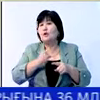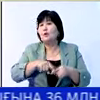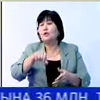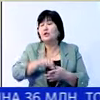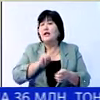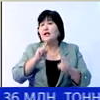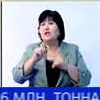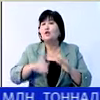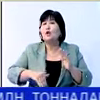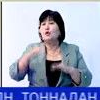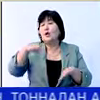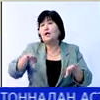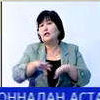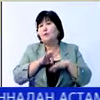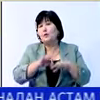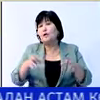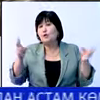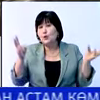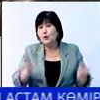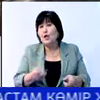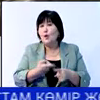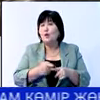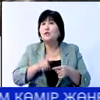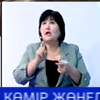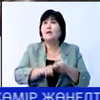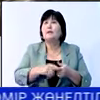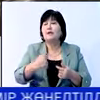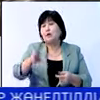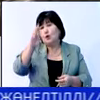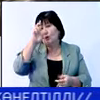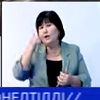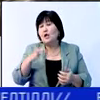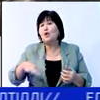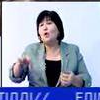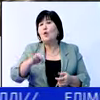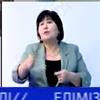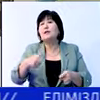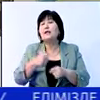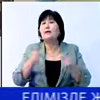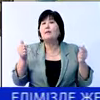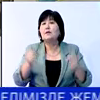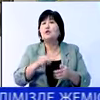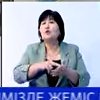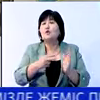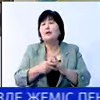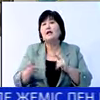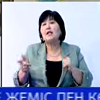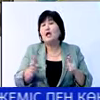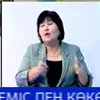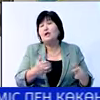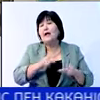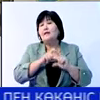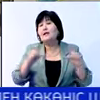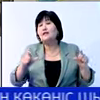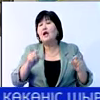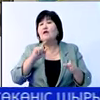өтетін жиынды жоғары деңгейде ұйымдастыру керек. Осыған байланысты мен үкіметке және облыс әкімдігіне тиісті жоспар дайындауды және